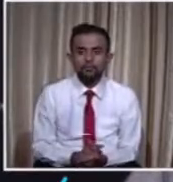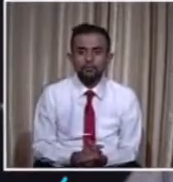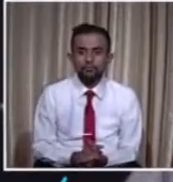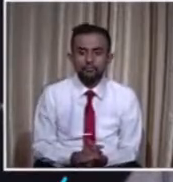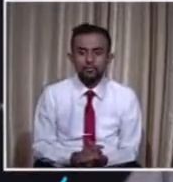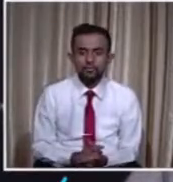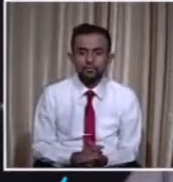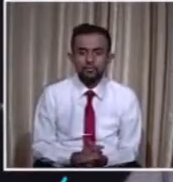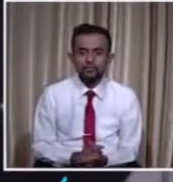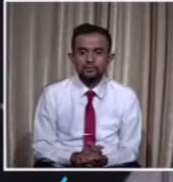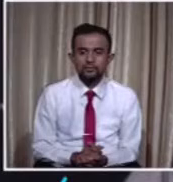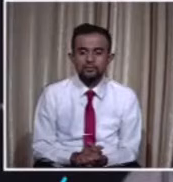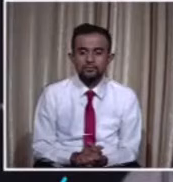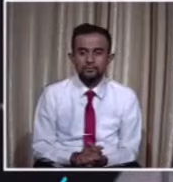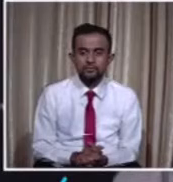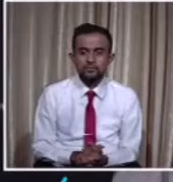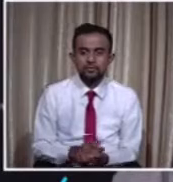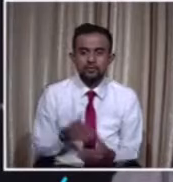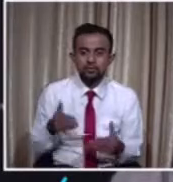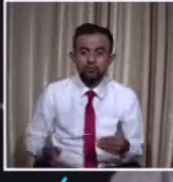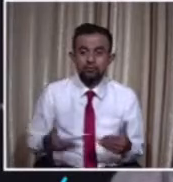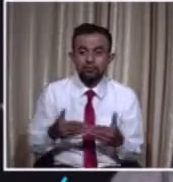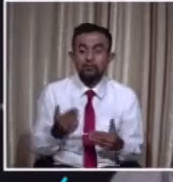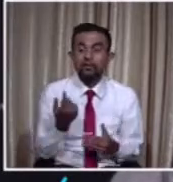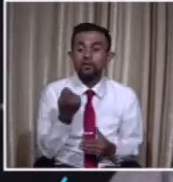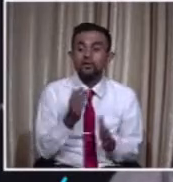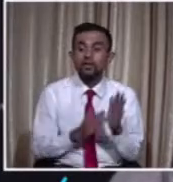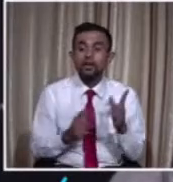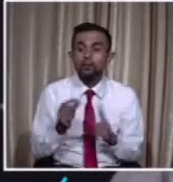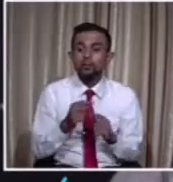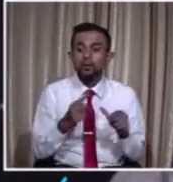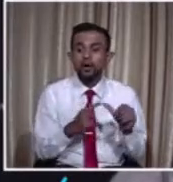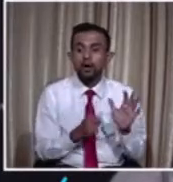මේ වර්තමාන මුදල් නැමැති අලි සබ්‍රිමත්තුමා